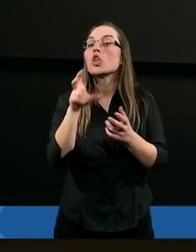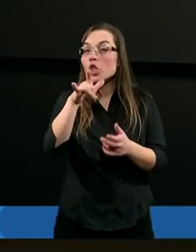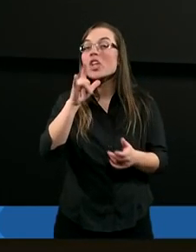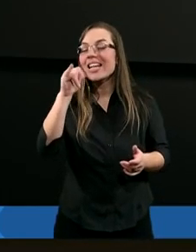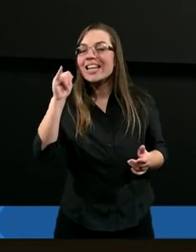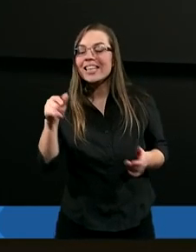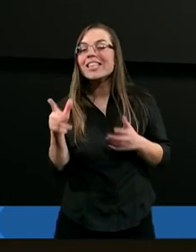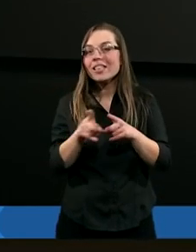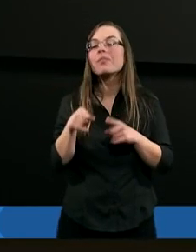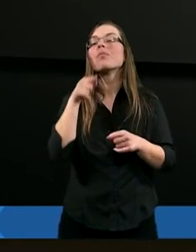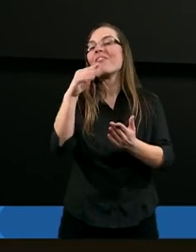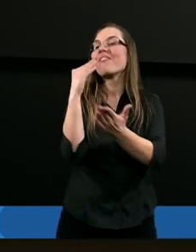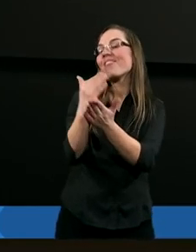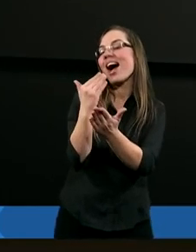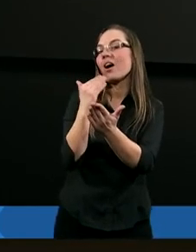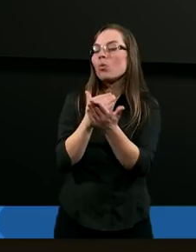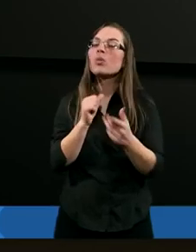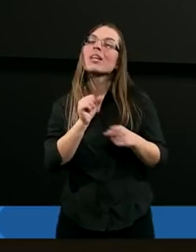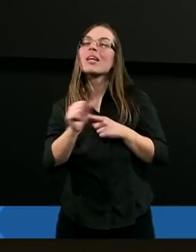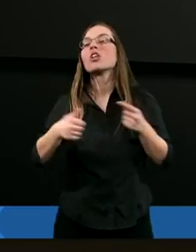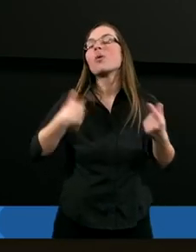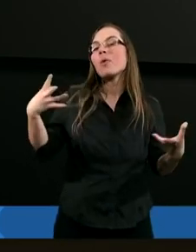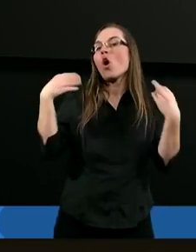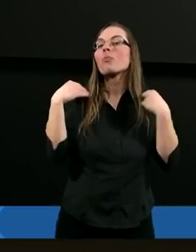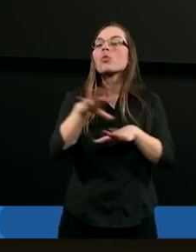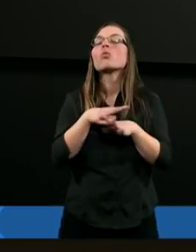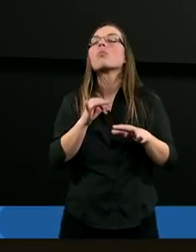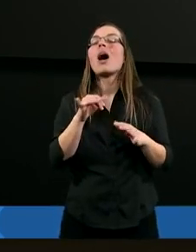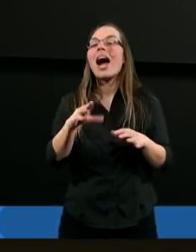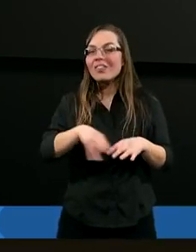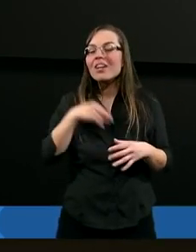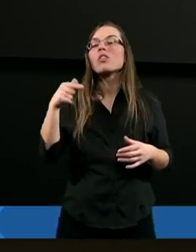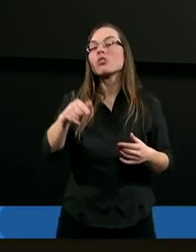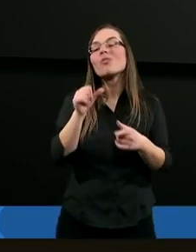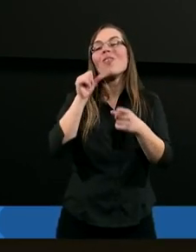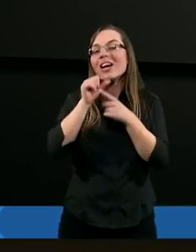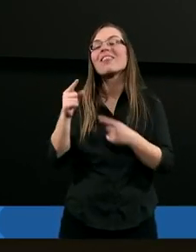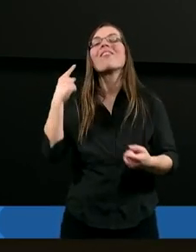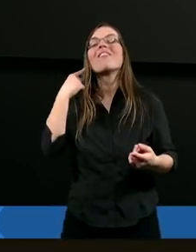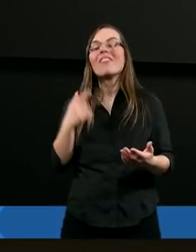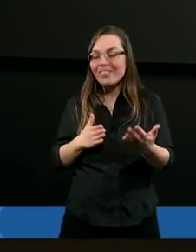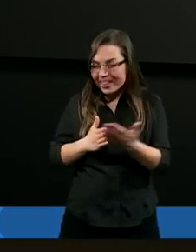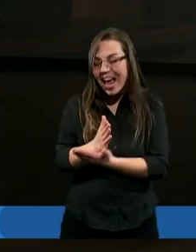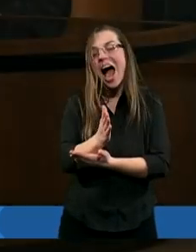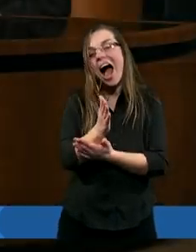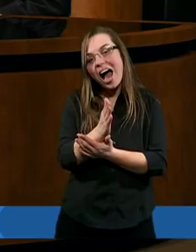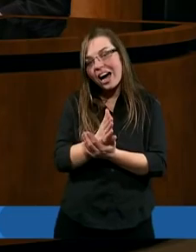takim warunkiem jest, żeby otrzymać Ducha Świętego to jest wiara.